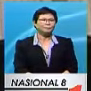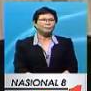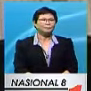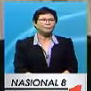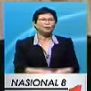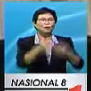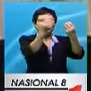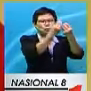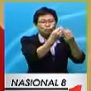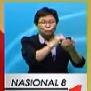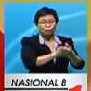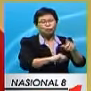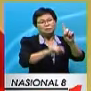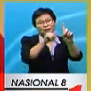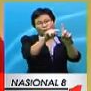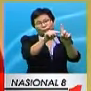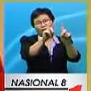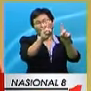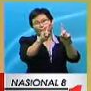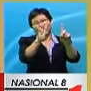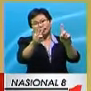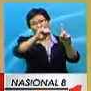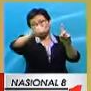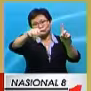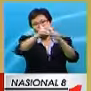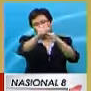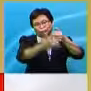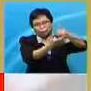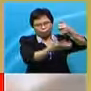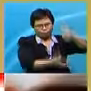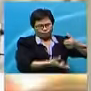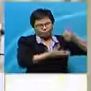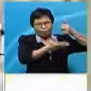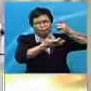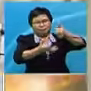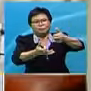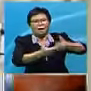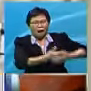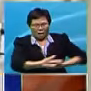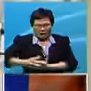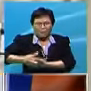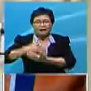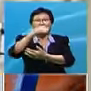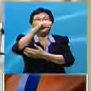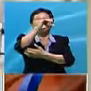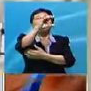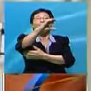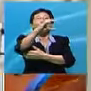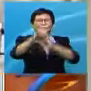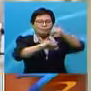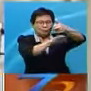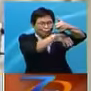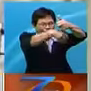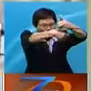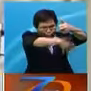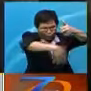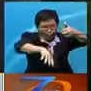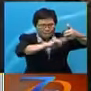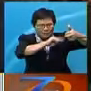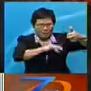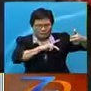Daripada jumlah itu, 1.64 juta ringgit disumbangkan oleh anak-anak syarikat milik kementerian,